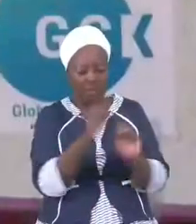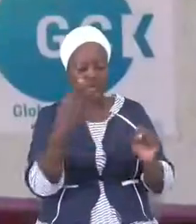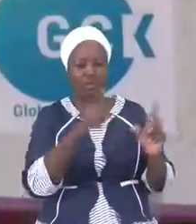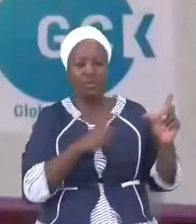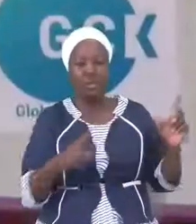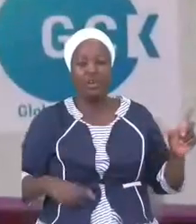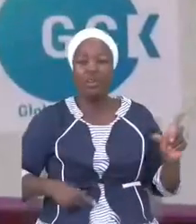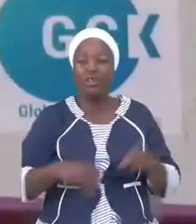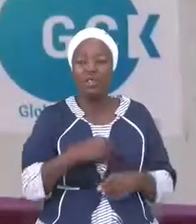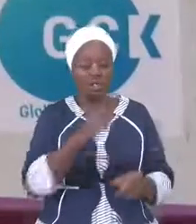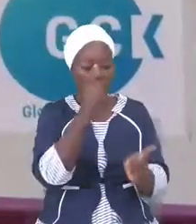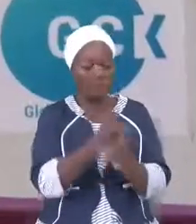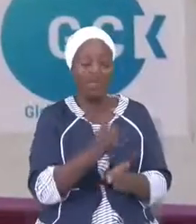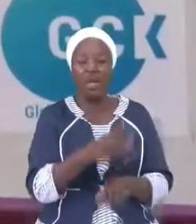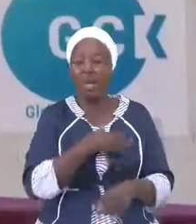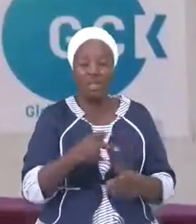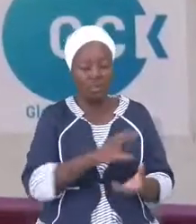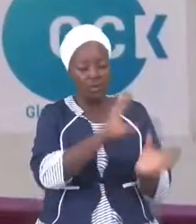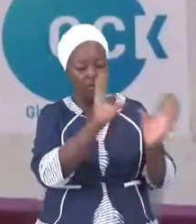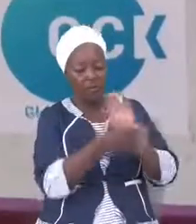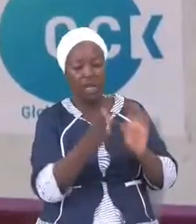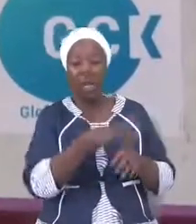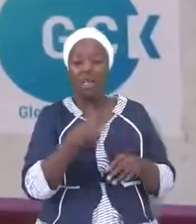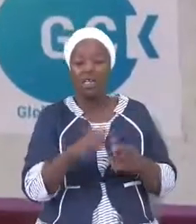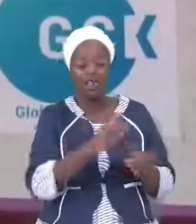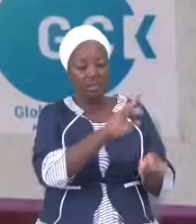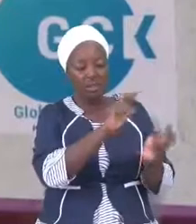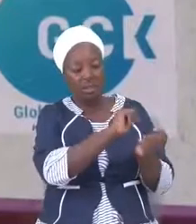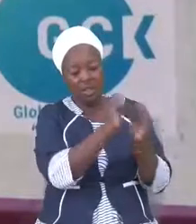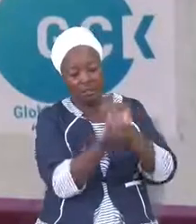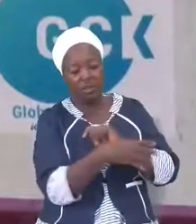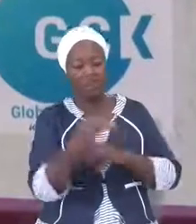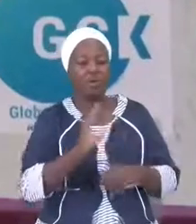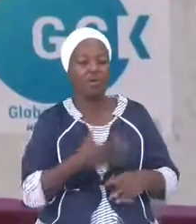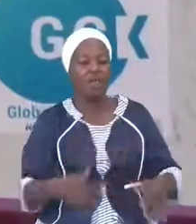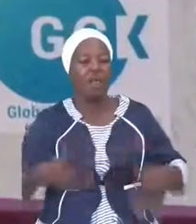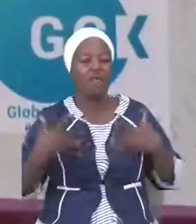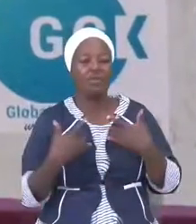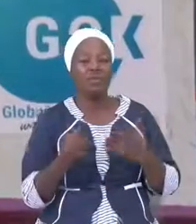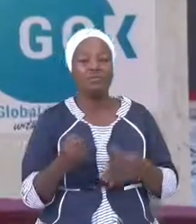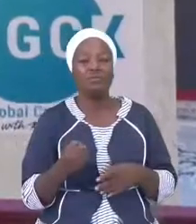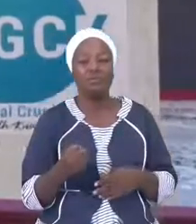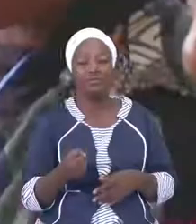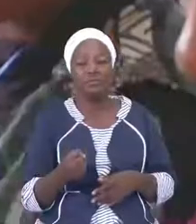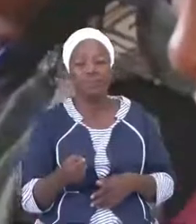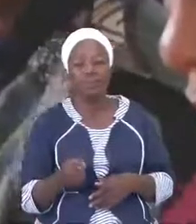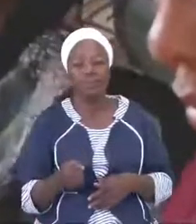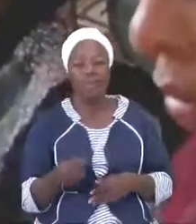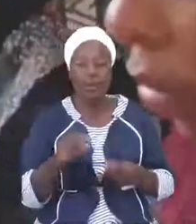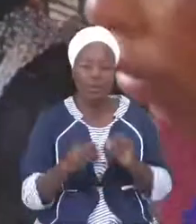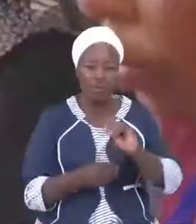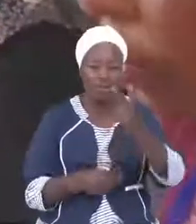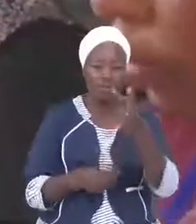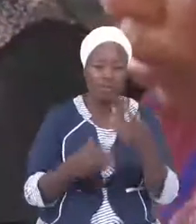ayons le salut du Seigneur, la justification, la conversion et la transformation de notre vie.